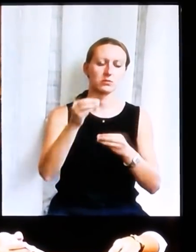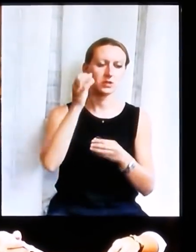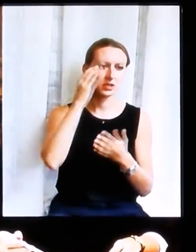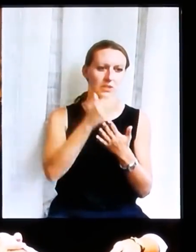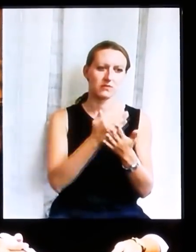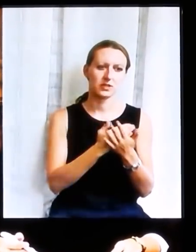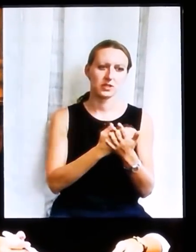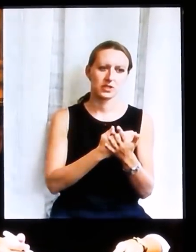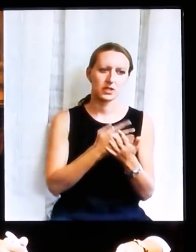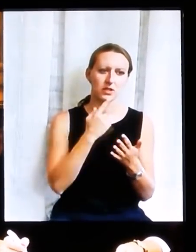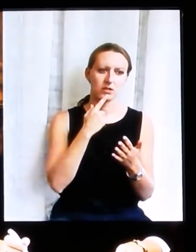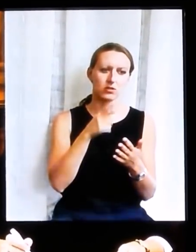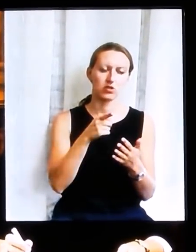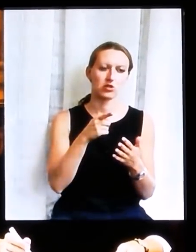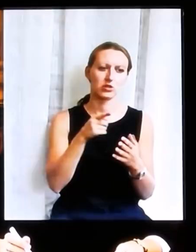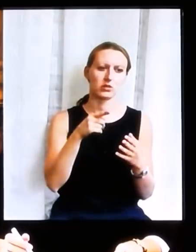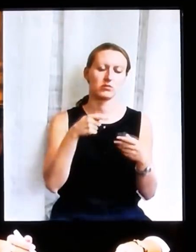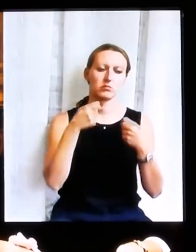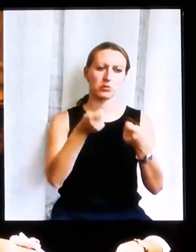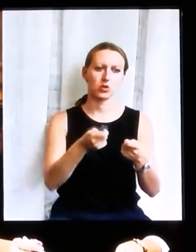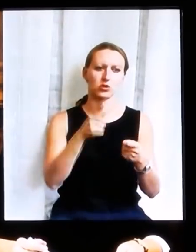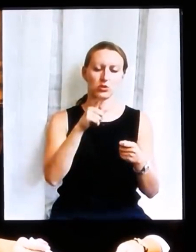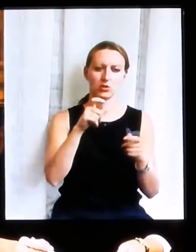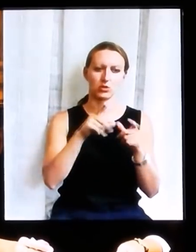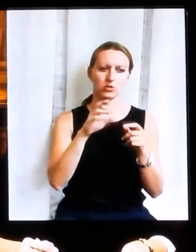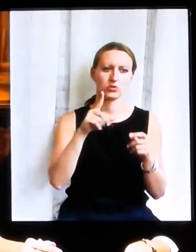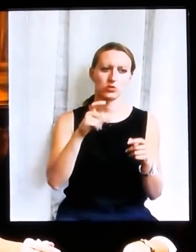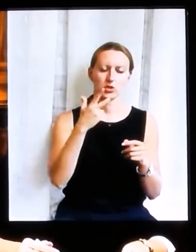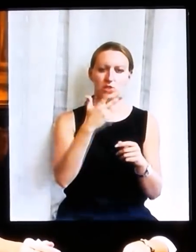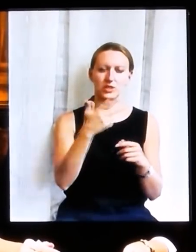dnevnog reda koji je podnio kolega Petar Čurić